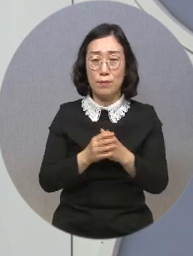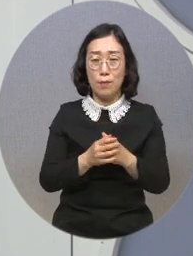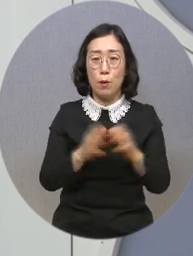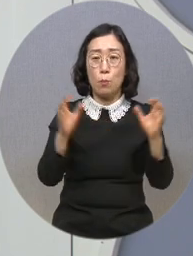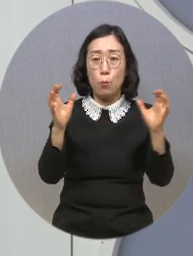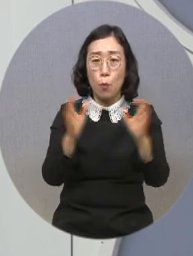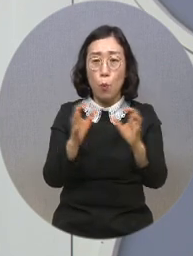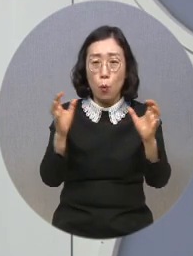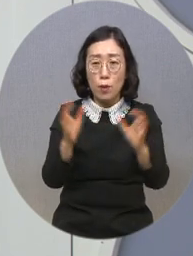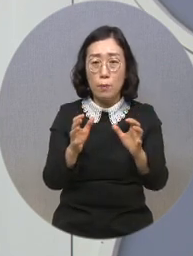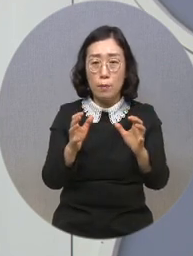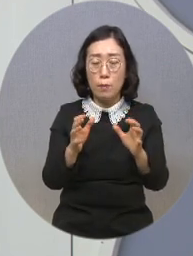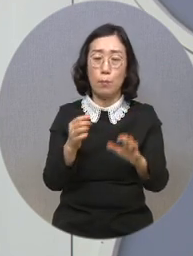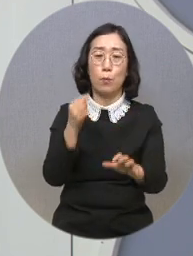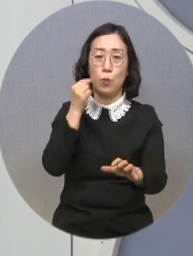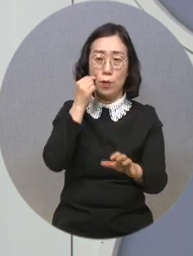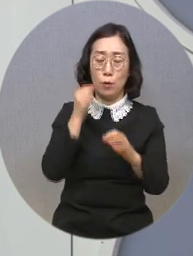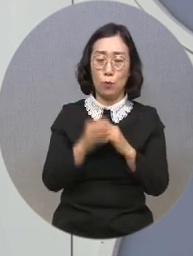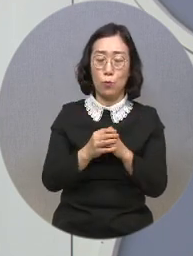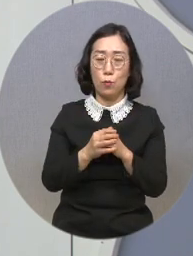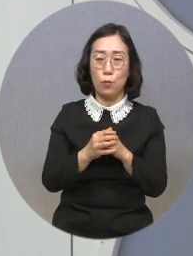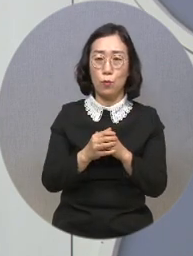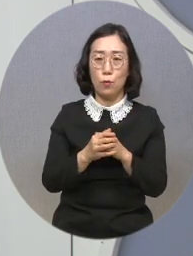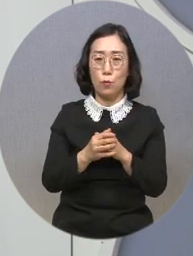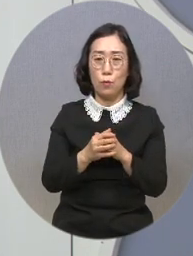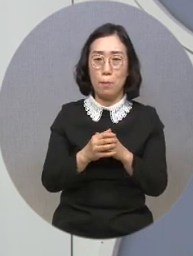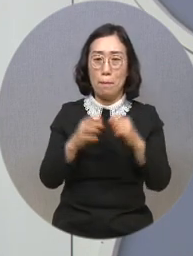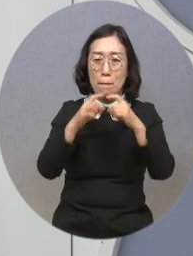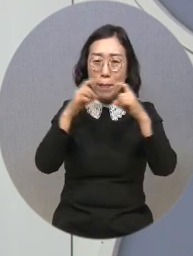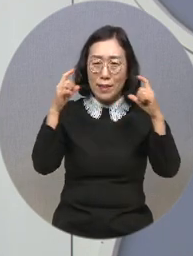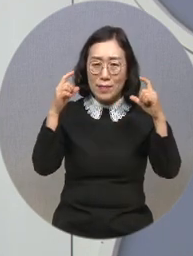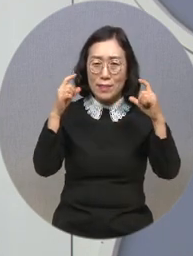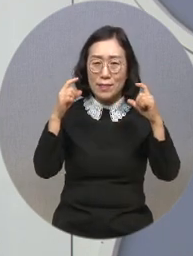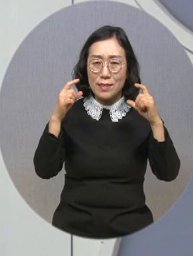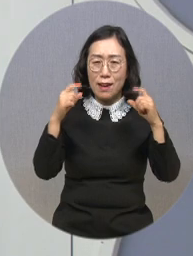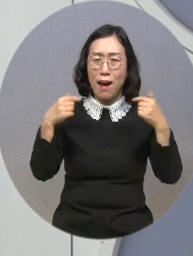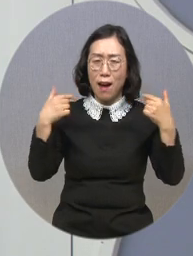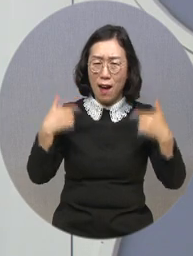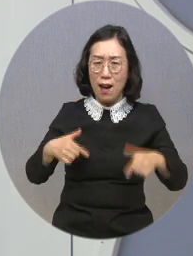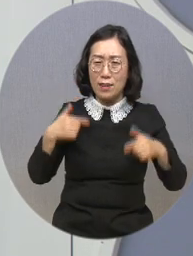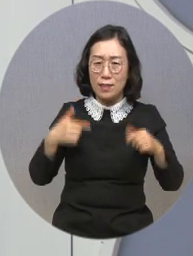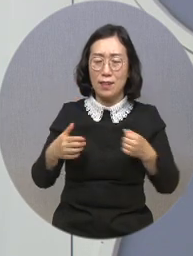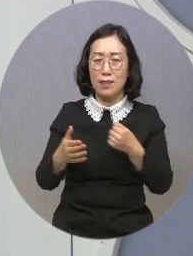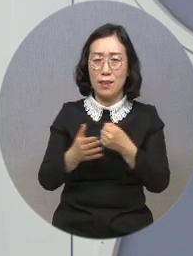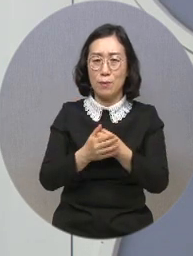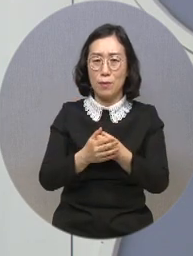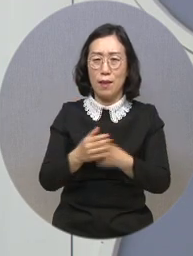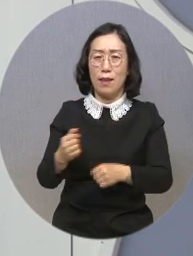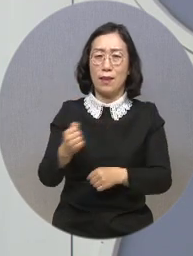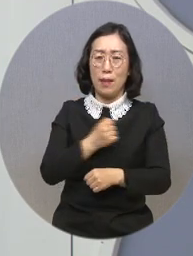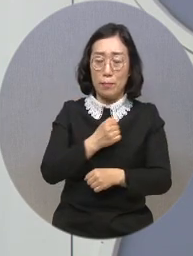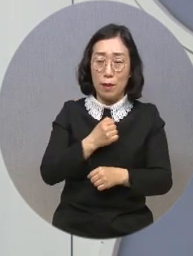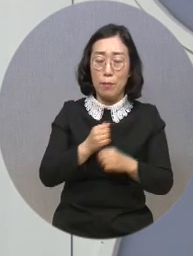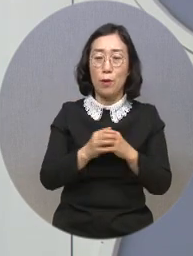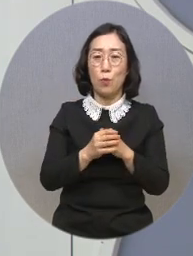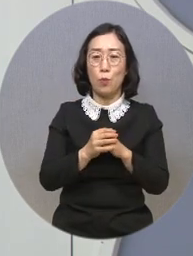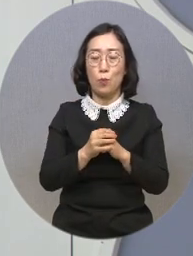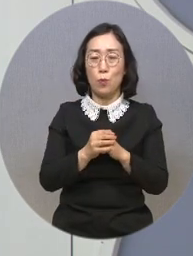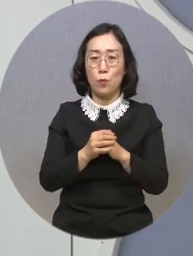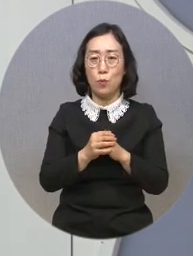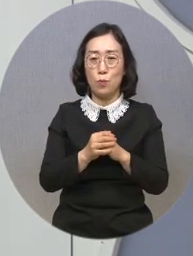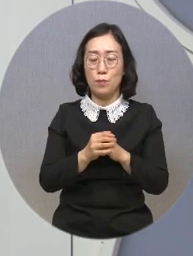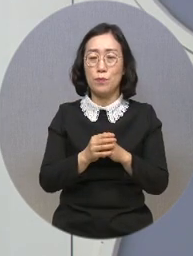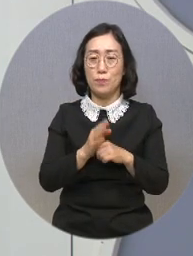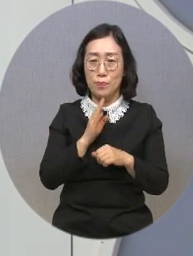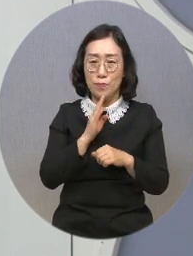모임도 마음대로 할 수 없고 또 항상 마스크를 쓰고 다니고 하기 때문에 답답하기도 하고